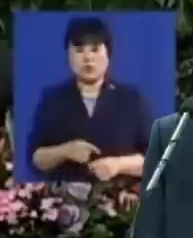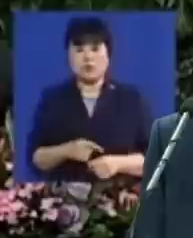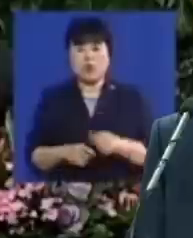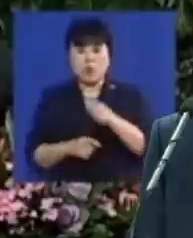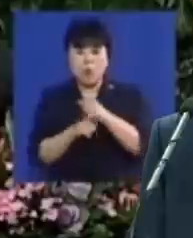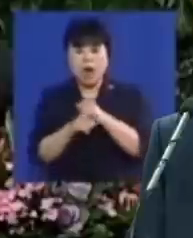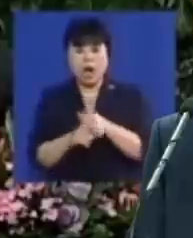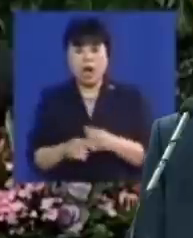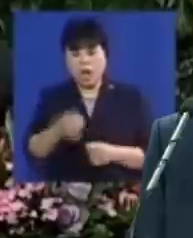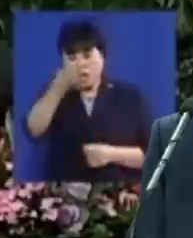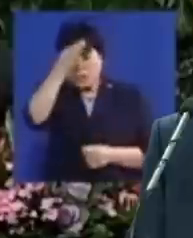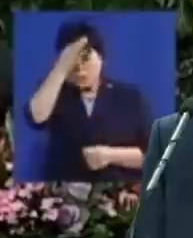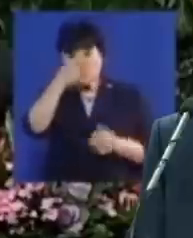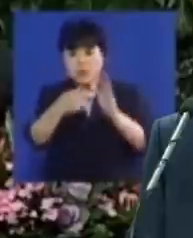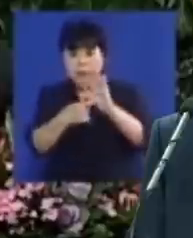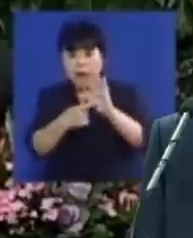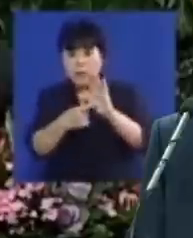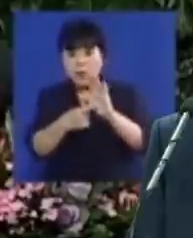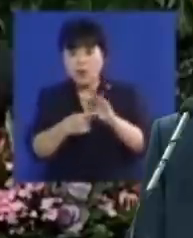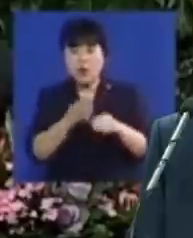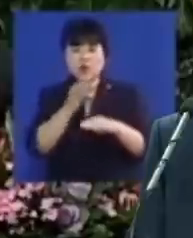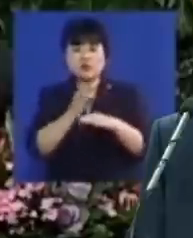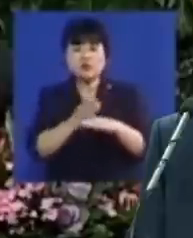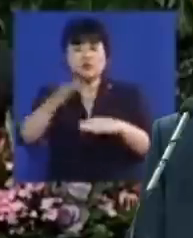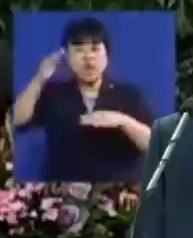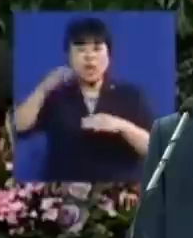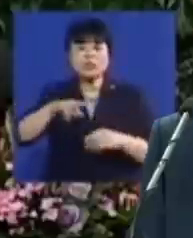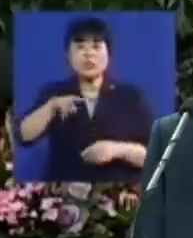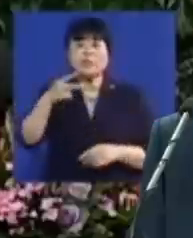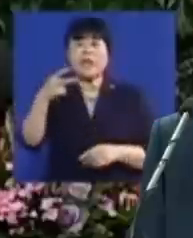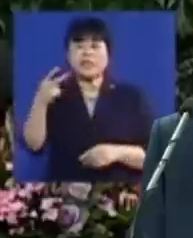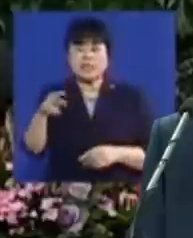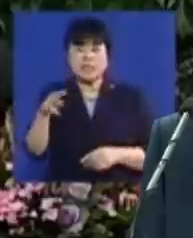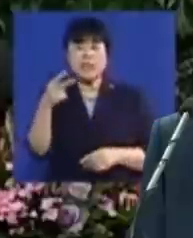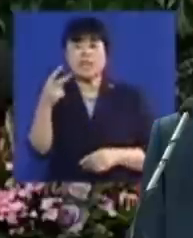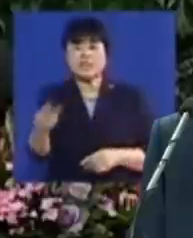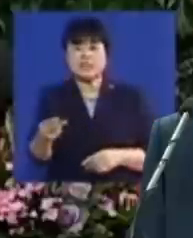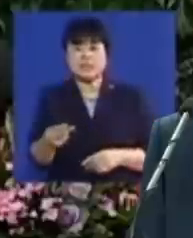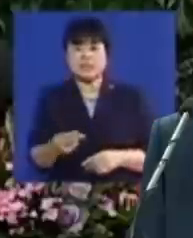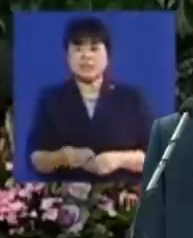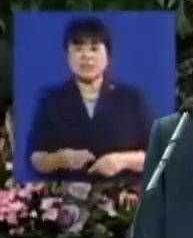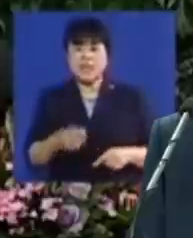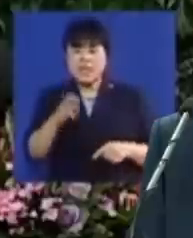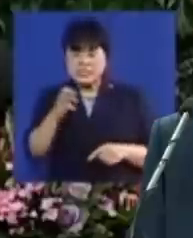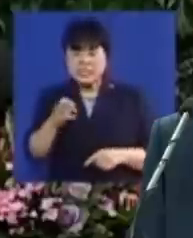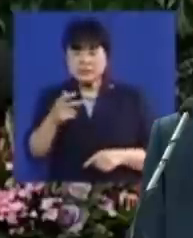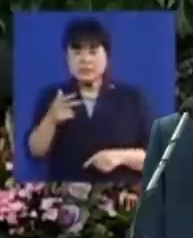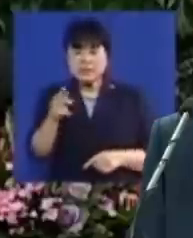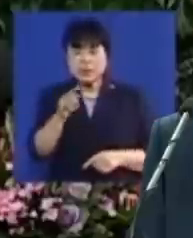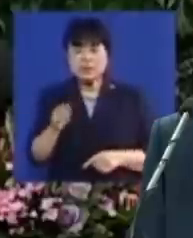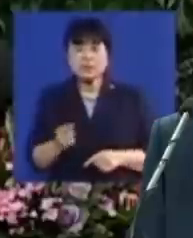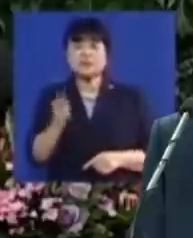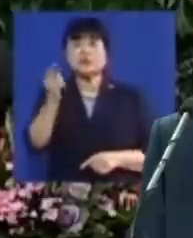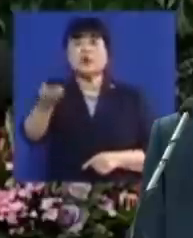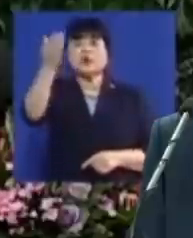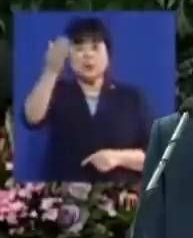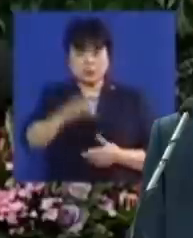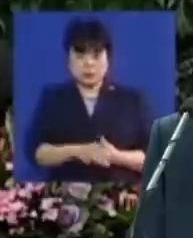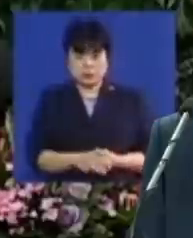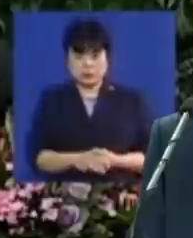2009년 우리나라 초중등학생의 자살은 202명으로 전년보다 47%가 증가한 것으로